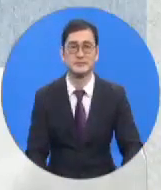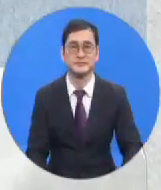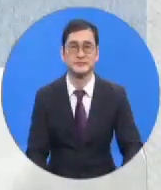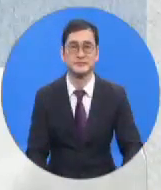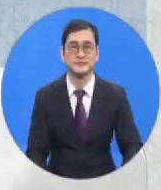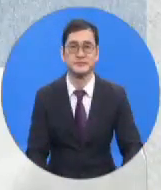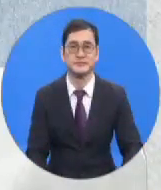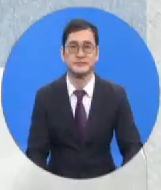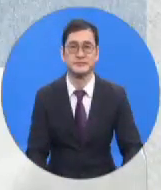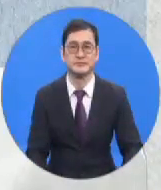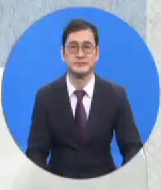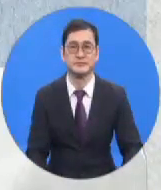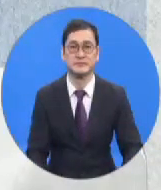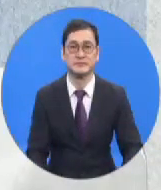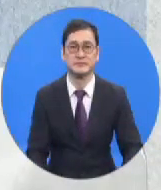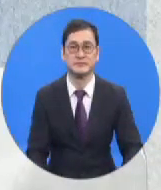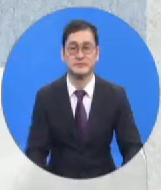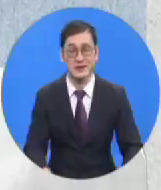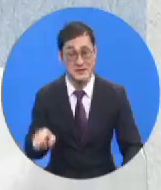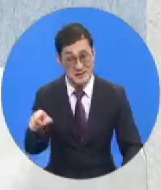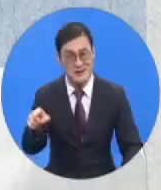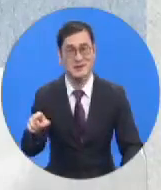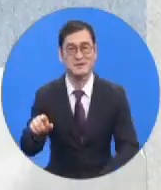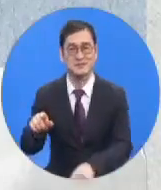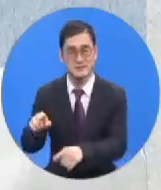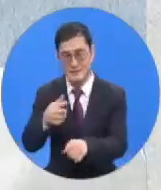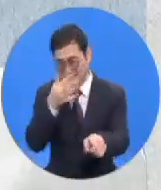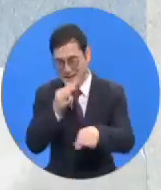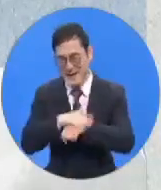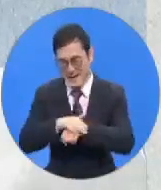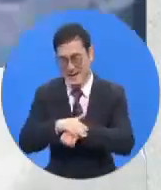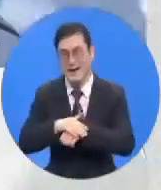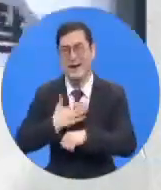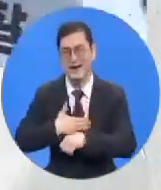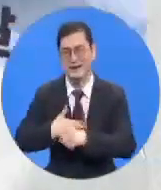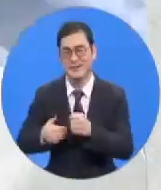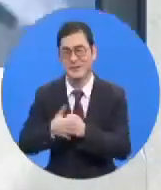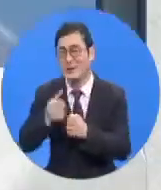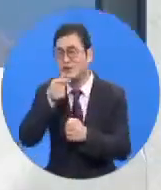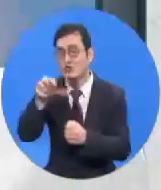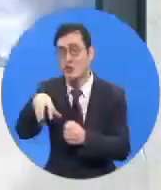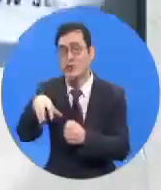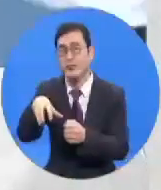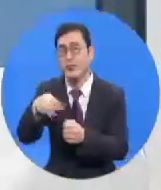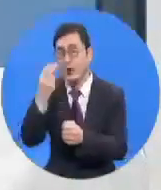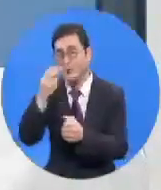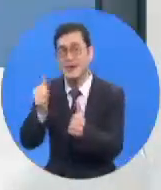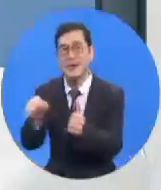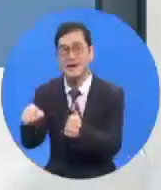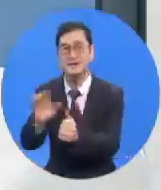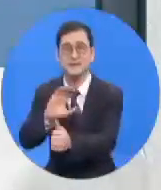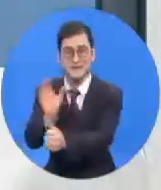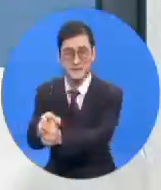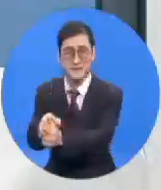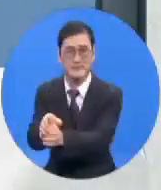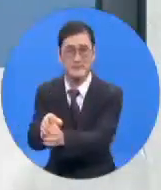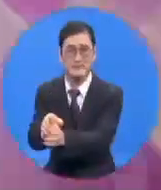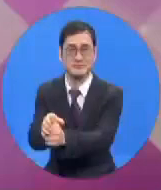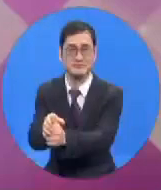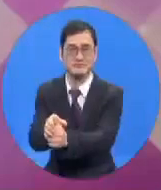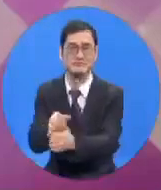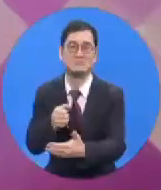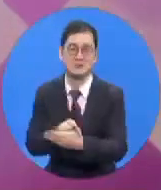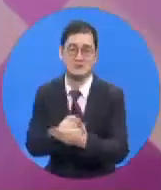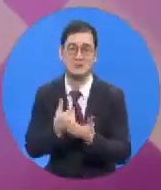그러니까 그 이 검사가 수사를 하는 것이 더 공정하고 맞겠다, 이렇게 검찰총장이 판단을 한 것 같습니다.